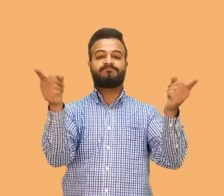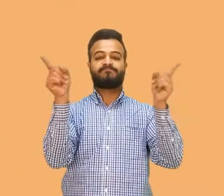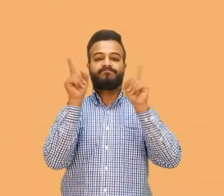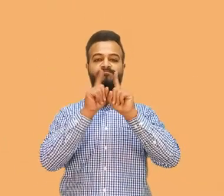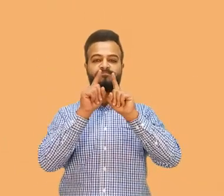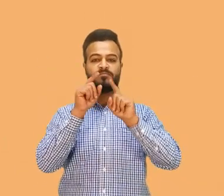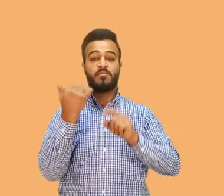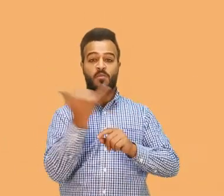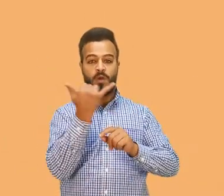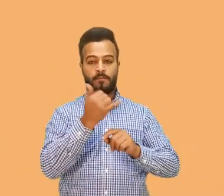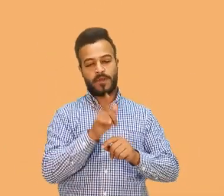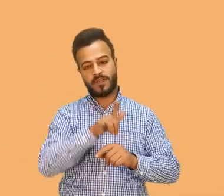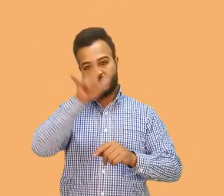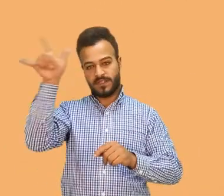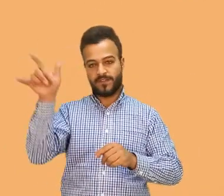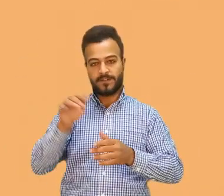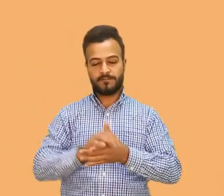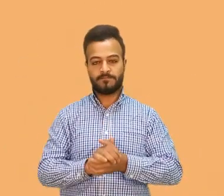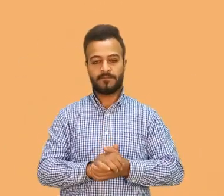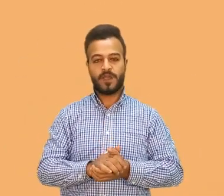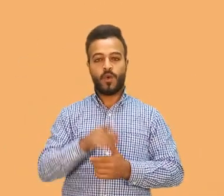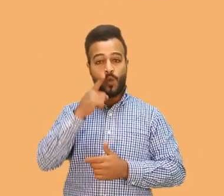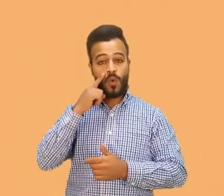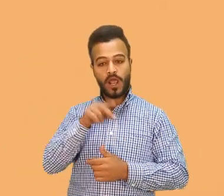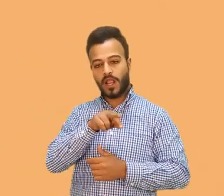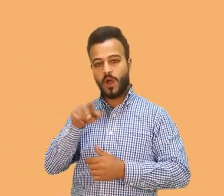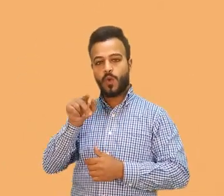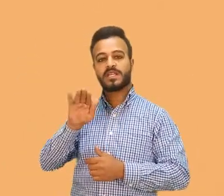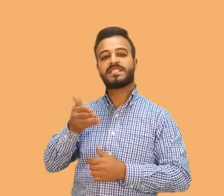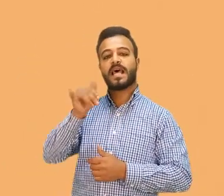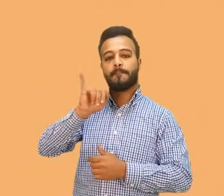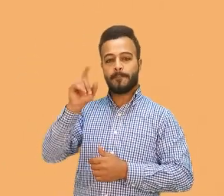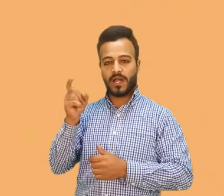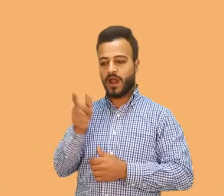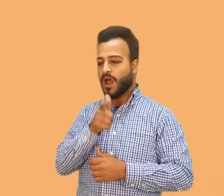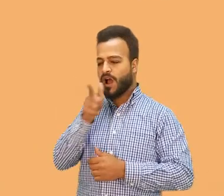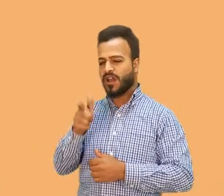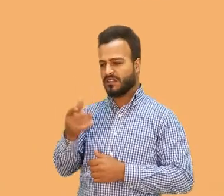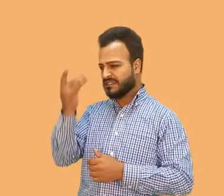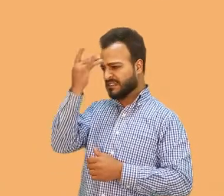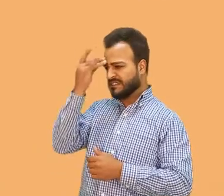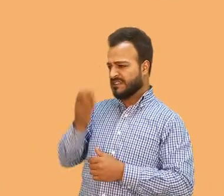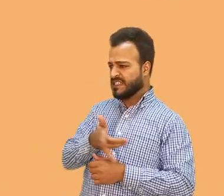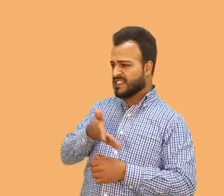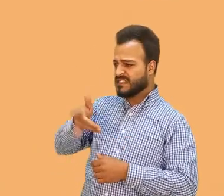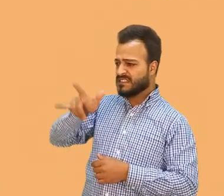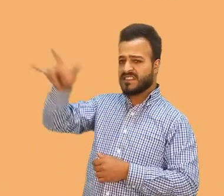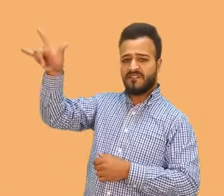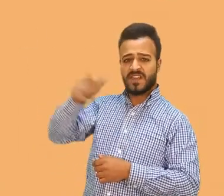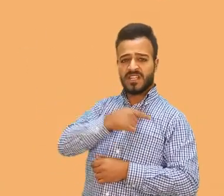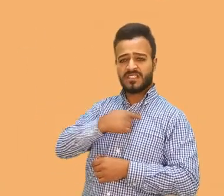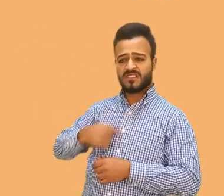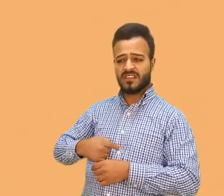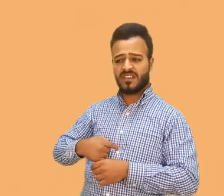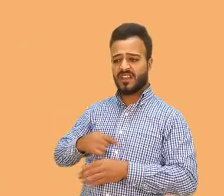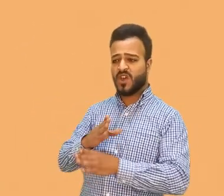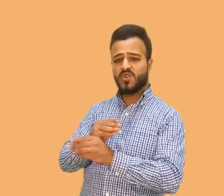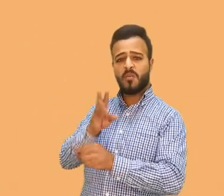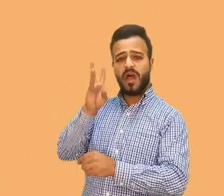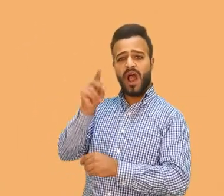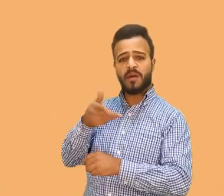مؤتمر. قال سامر مستغربا: يا سلام، إلى الصين؟ وكم